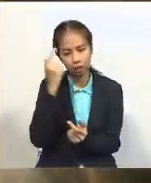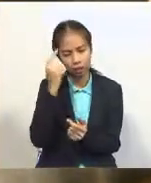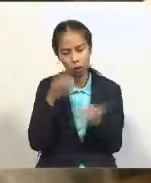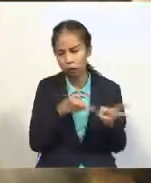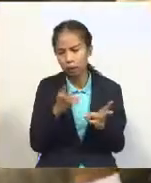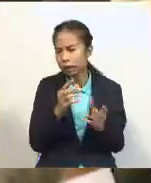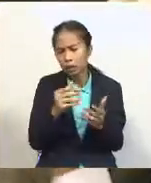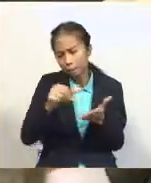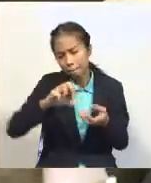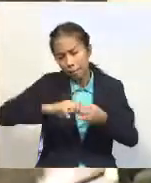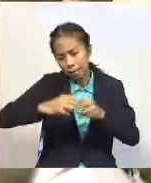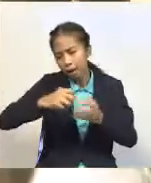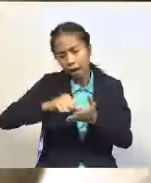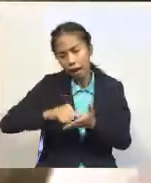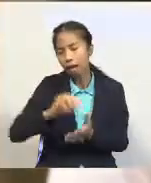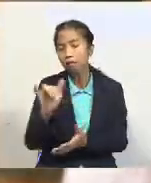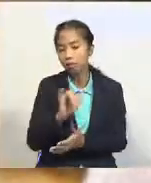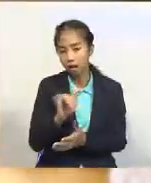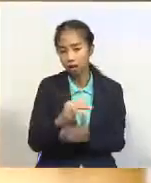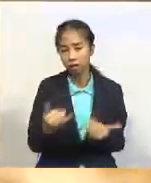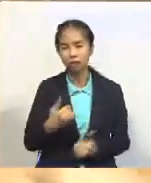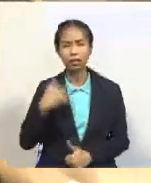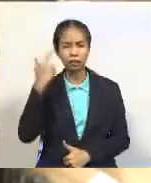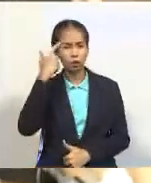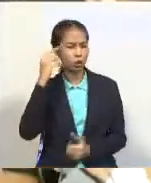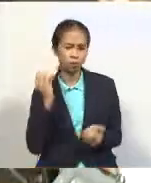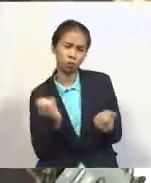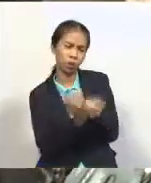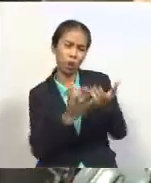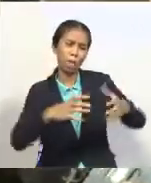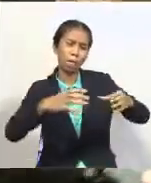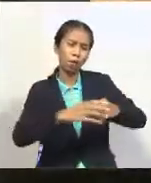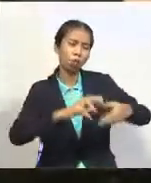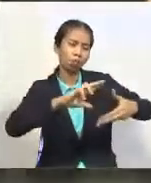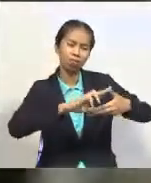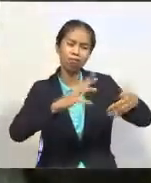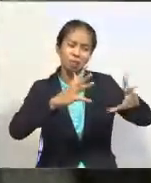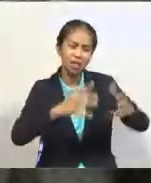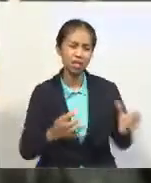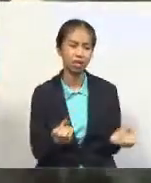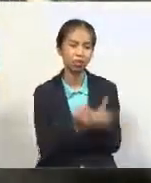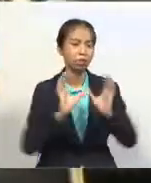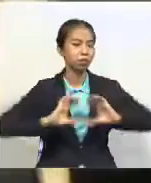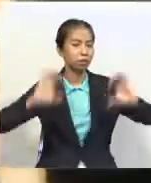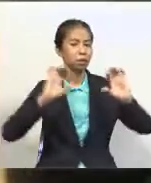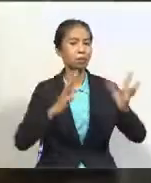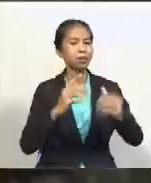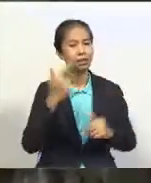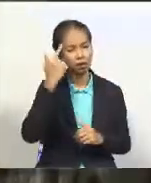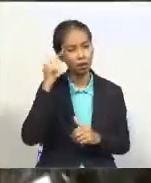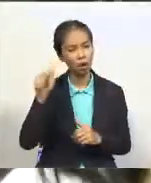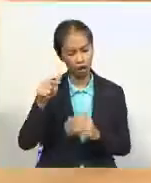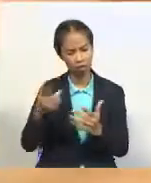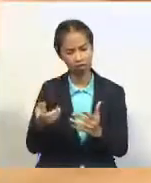การดำเนินการใดๆเชื่อว่าเรื่องนี้ไม่ส่งผลต่อภาพลักษณ์ของพรรคแล้วก็รัฐบาลการลงพื้นที่ดังกล่าวน่าจะมีเจตนาธร